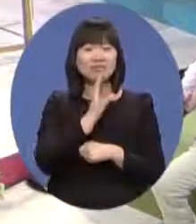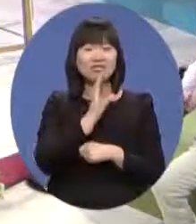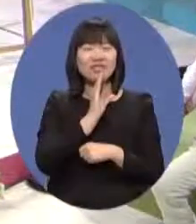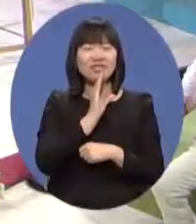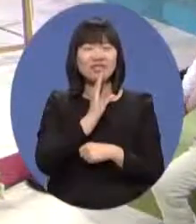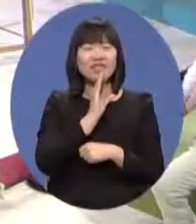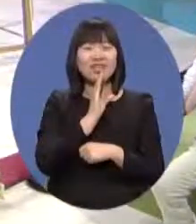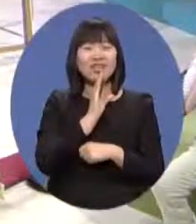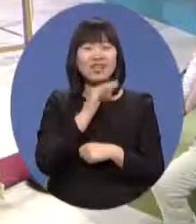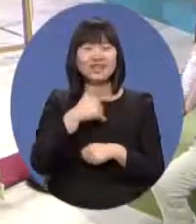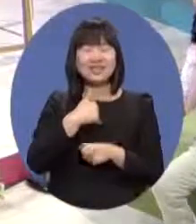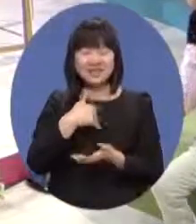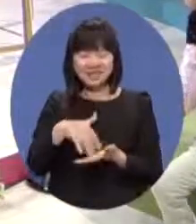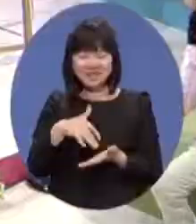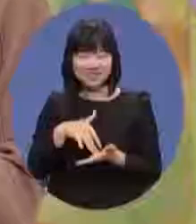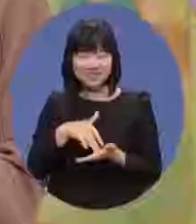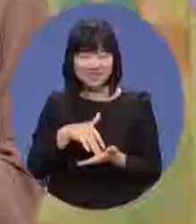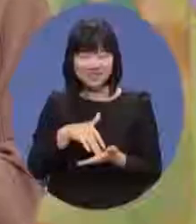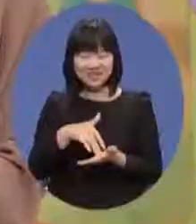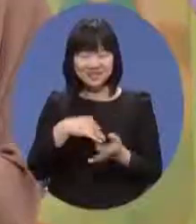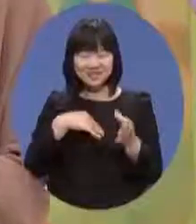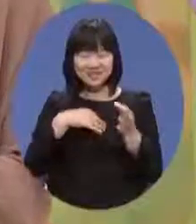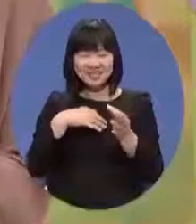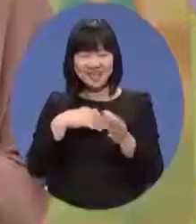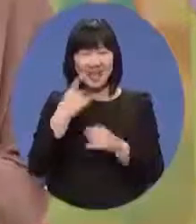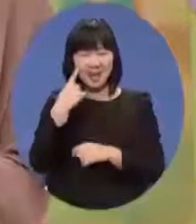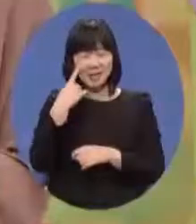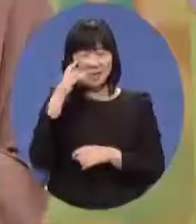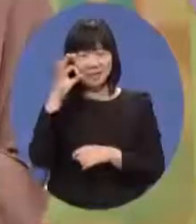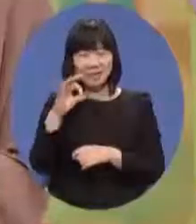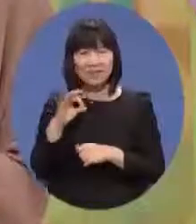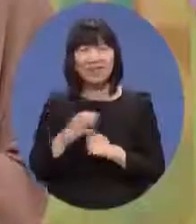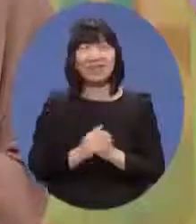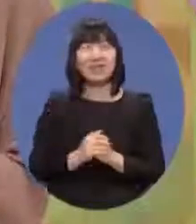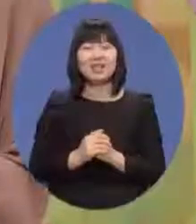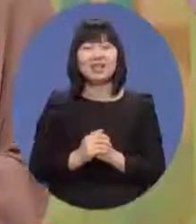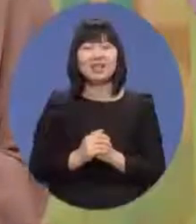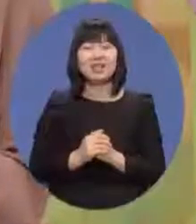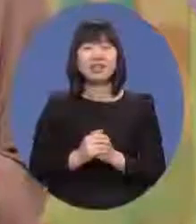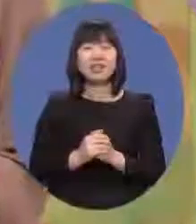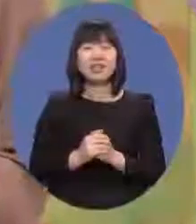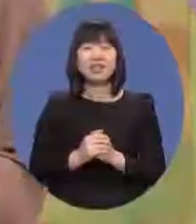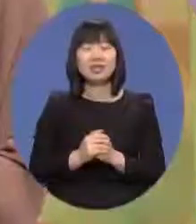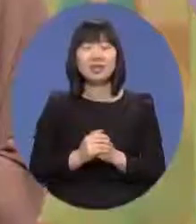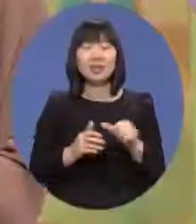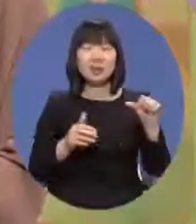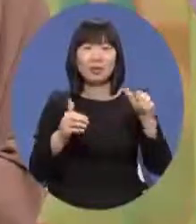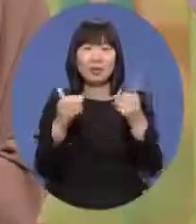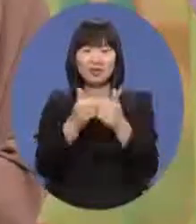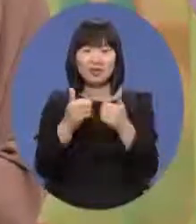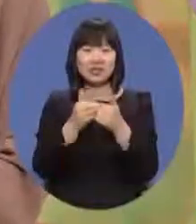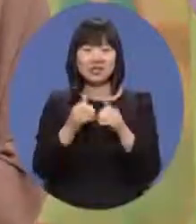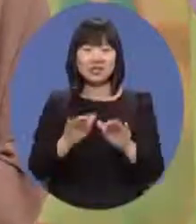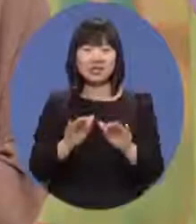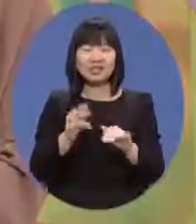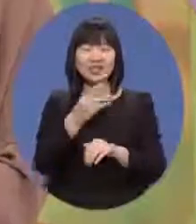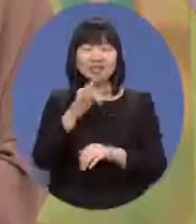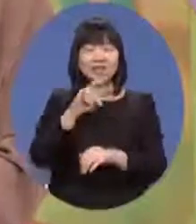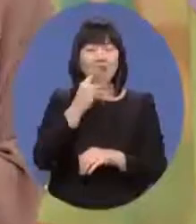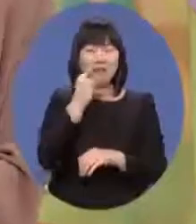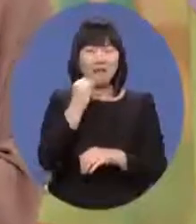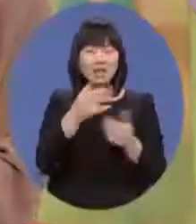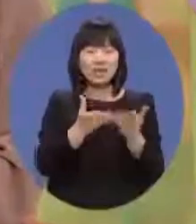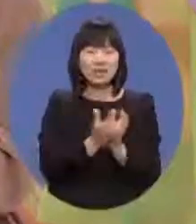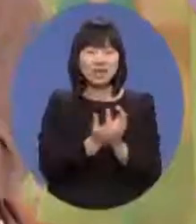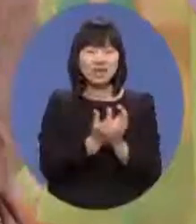자, 그건 저희가 집계를 네. 네. 네, 해보겠습니다. 네. 네. 자, 이렇게 해서. 5라운드는 다둥이맘